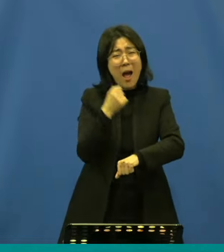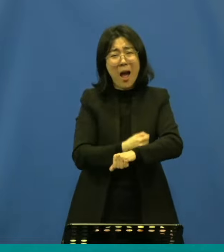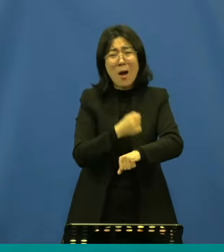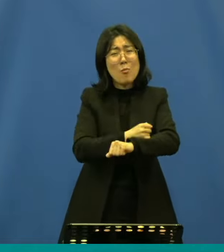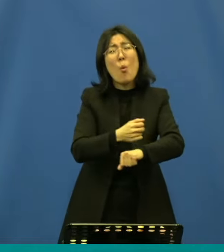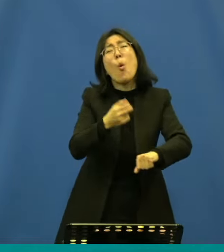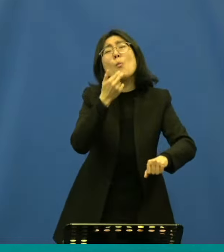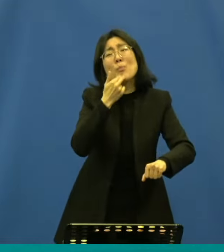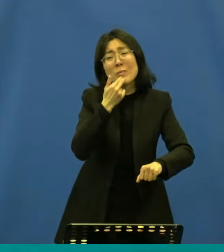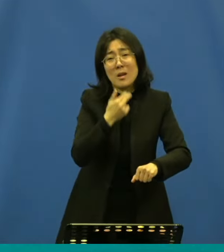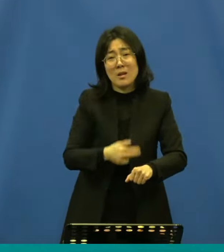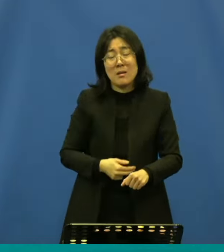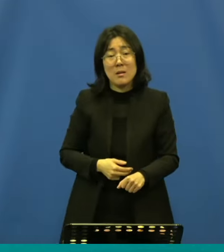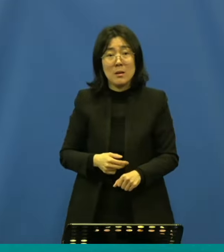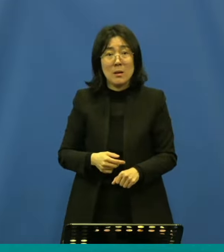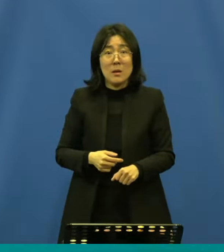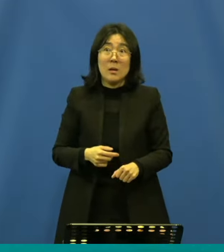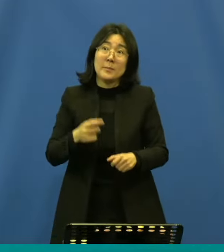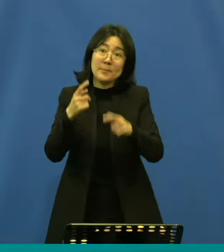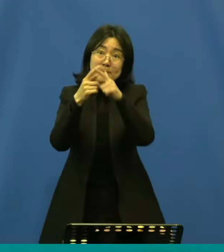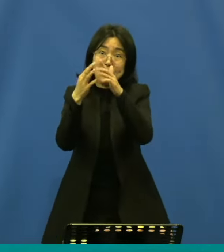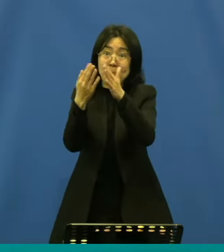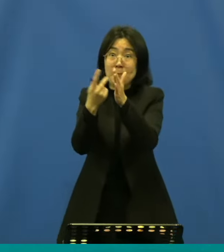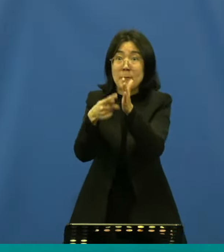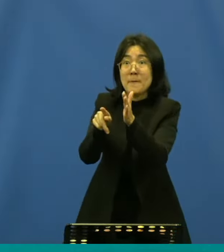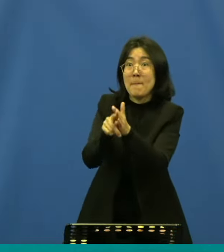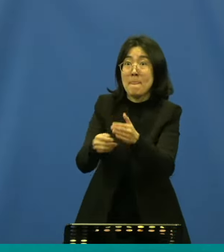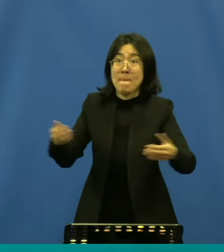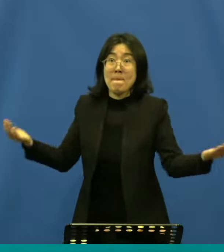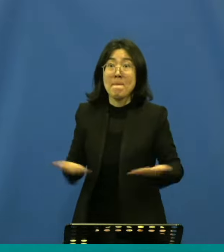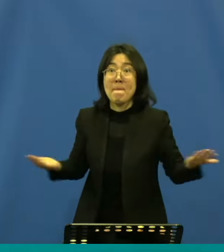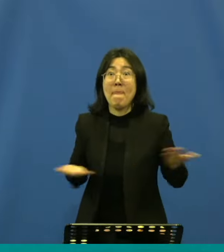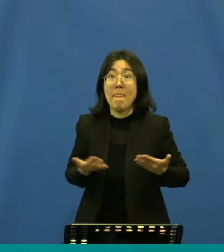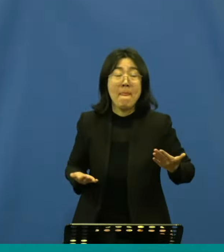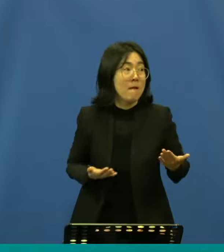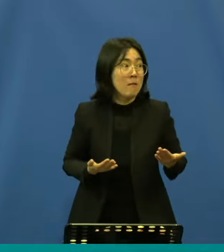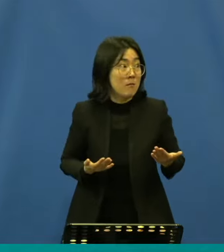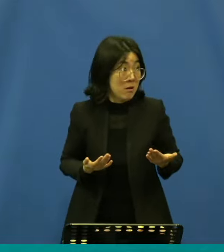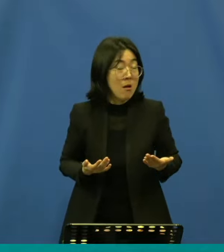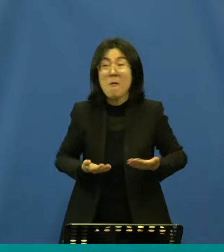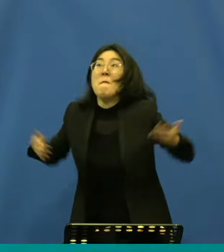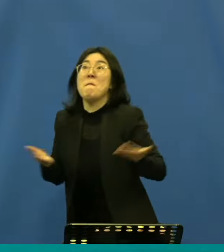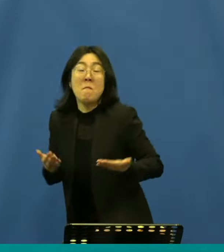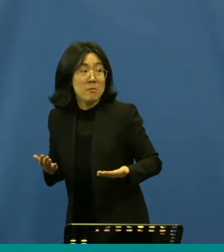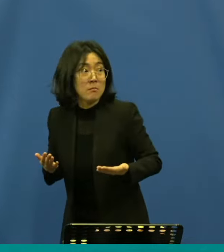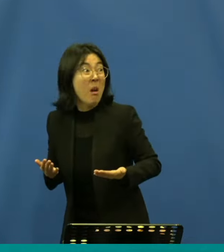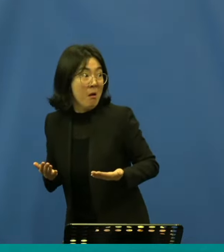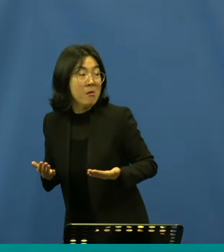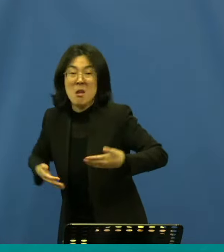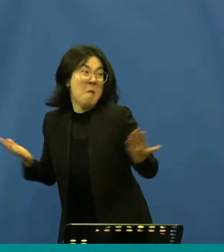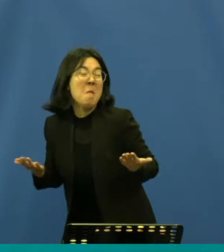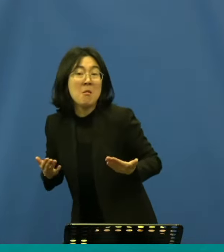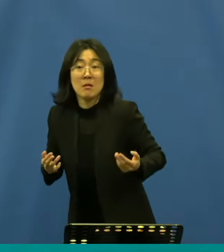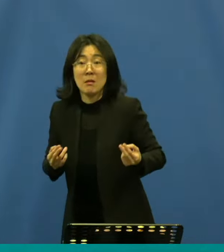서로 막 경쟁하고 막 비교하고, 열등감과 질투는 같이 다니는